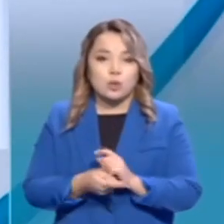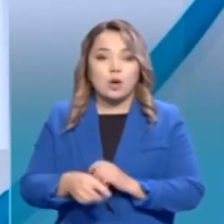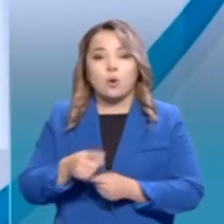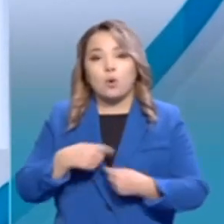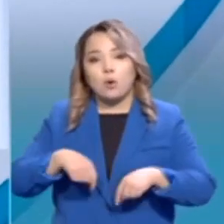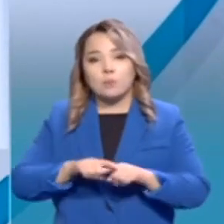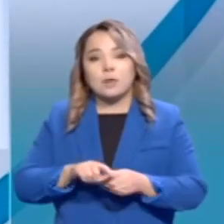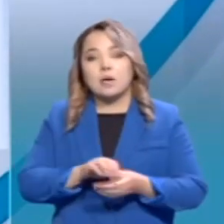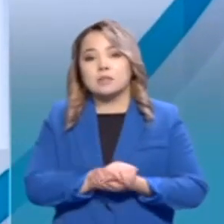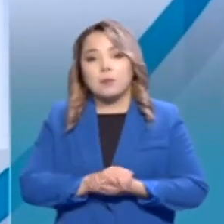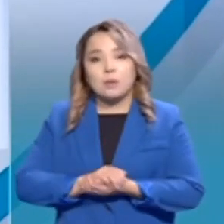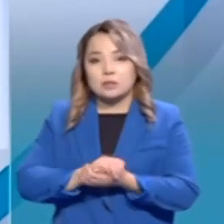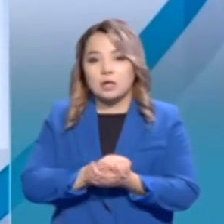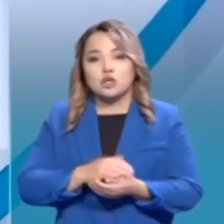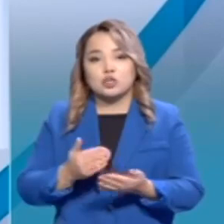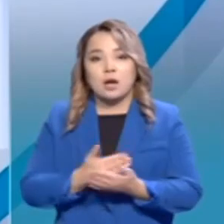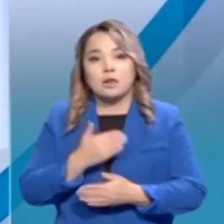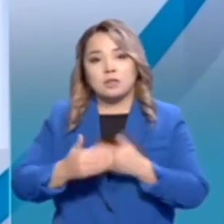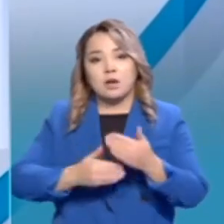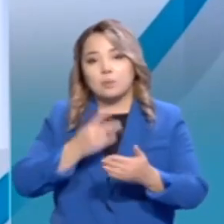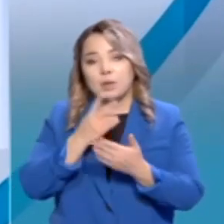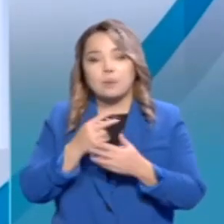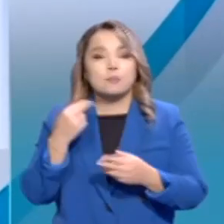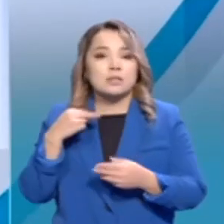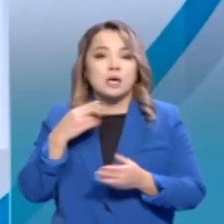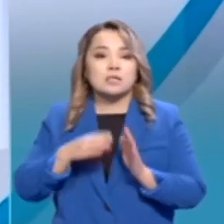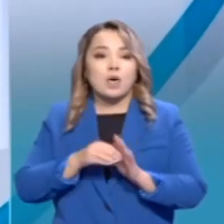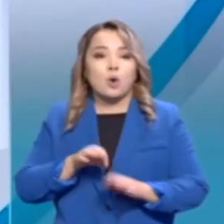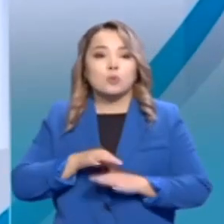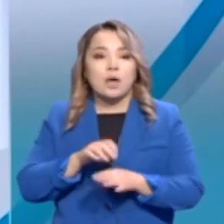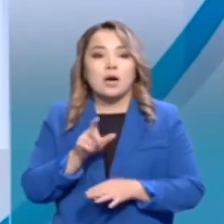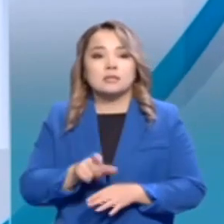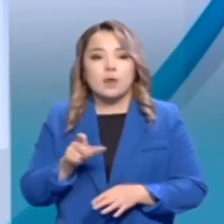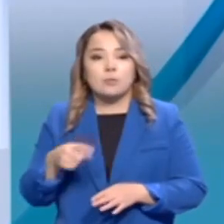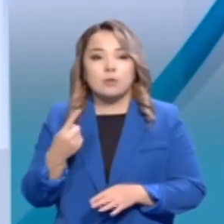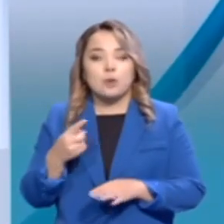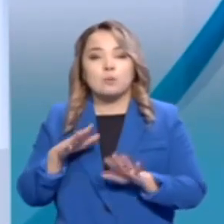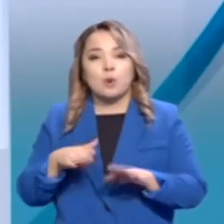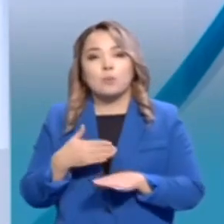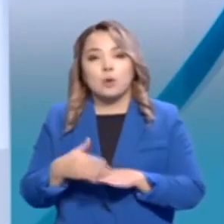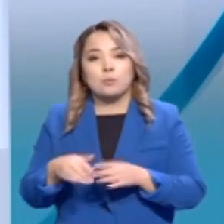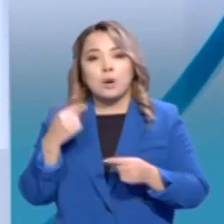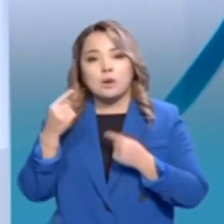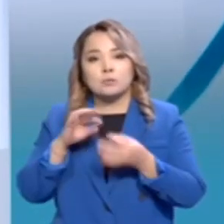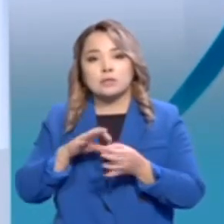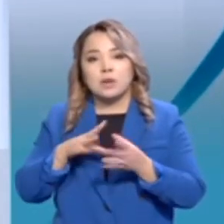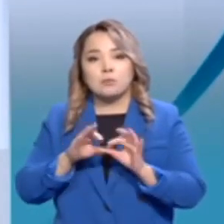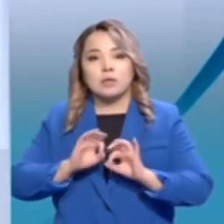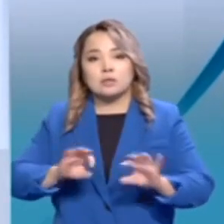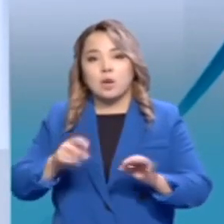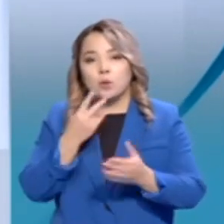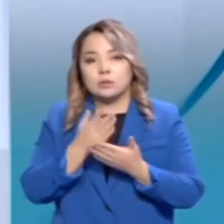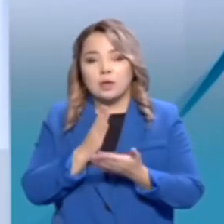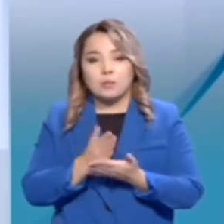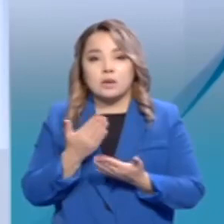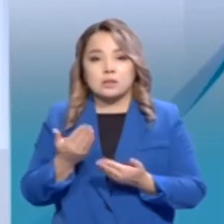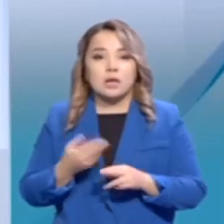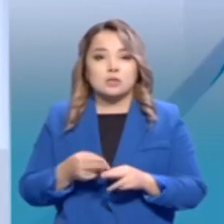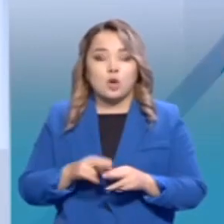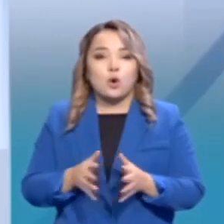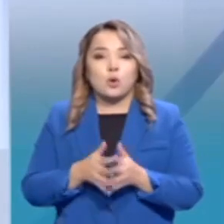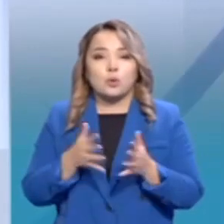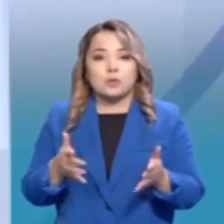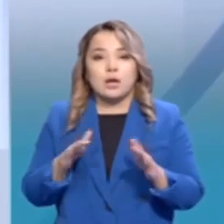ынтымағының жаңа деңгейге көтерілген дәлелдесе, президент сайлауы азаматтардың бір бүгіне мазмұнды сипат берген жеткізді. Ол